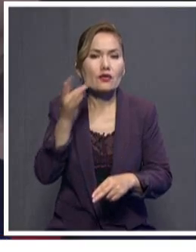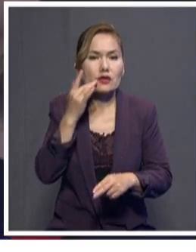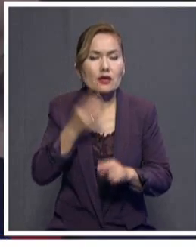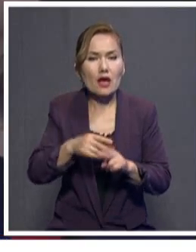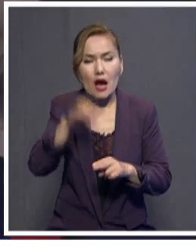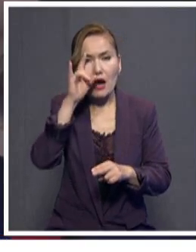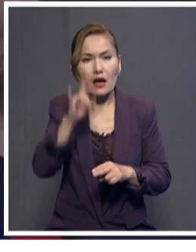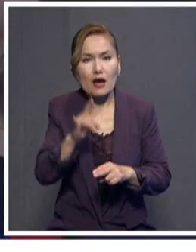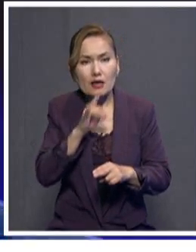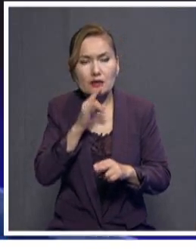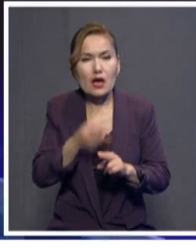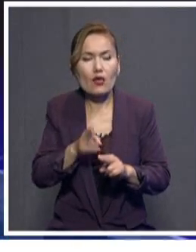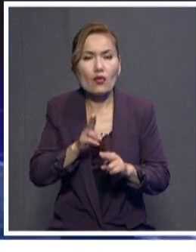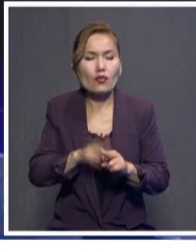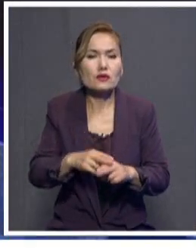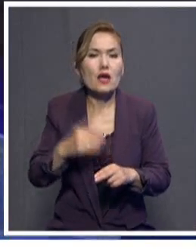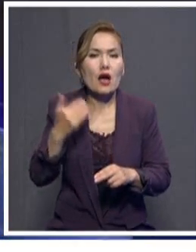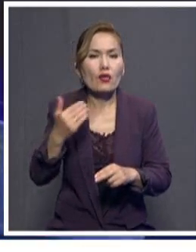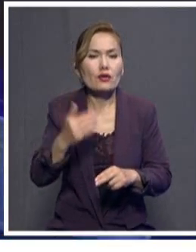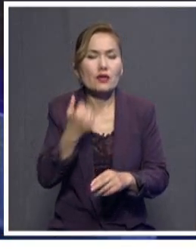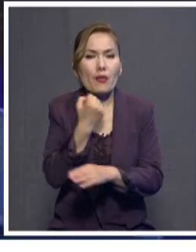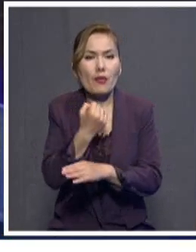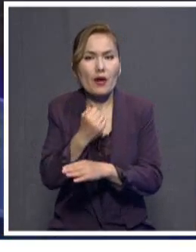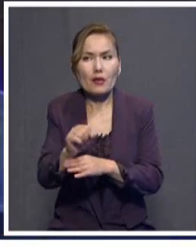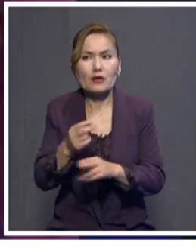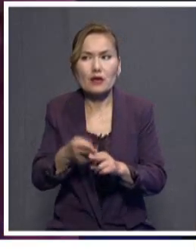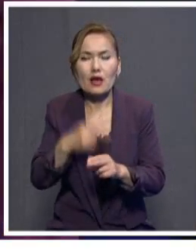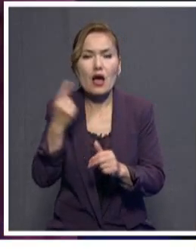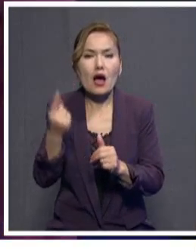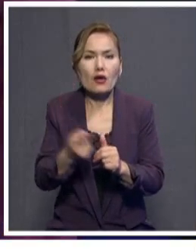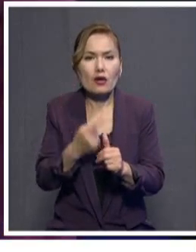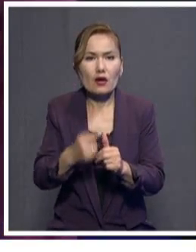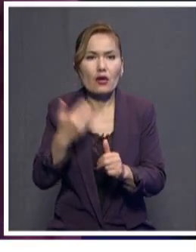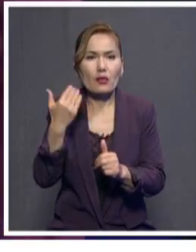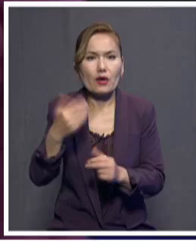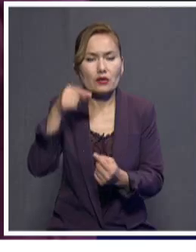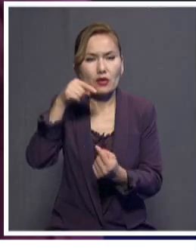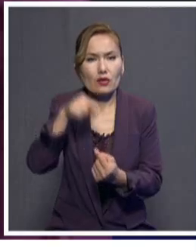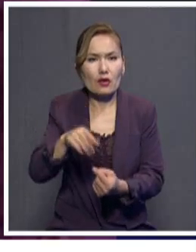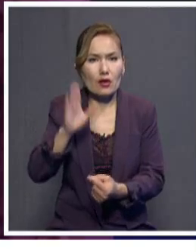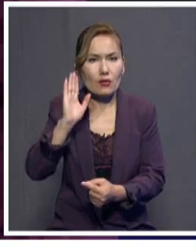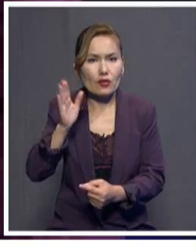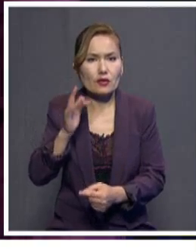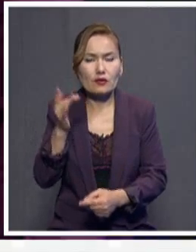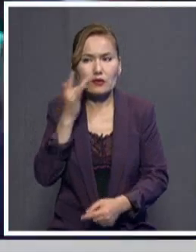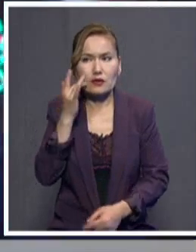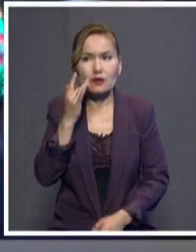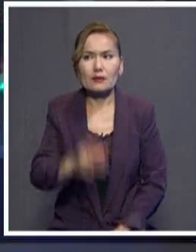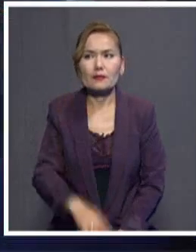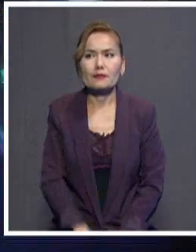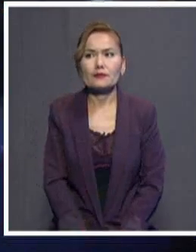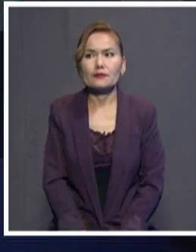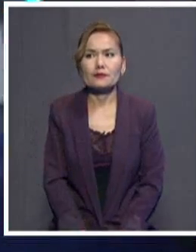ел сенімін ақтау үшін тынымсыз ізденіп ұлттық өнеріміздің өркендеуіне күш жұмсамақшы. Нұрлан Асқарұлы, Ерболат Қуанышев, Қазақстан ұлттық телеарнасы.